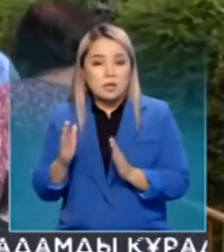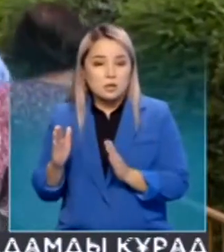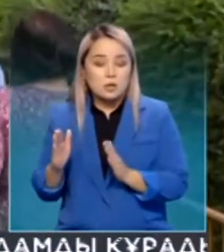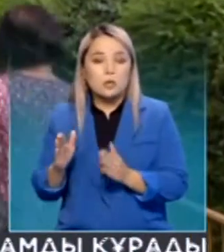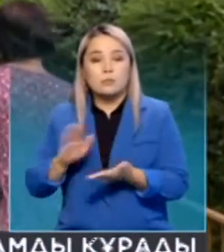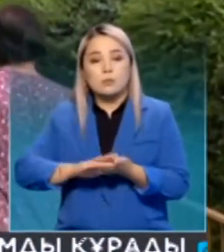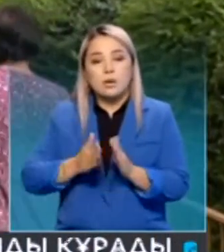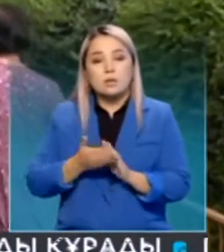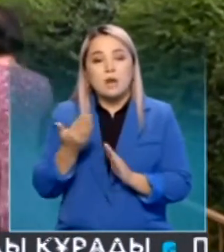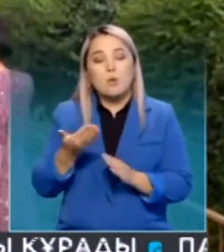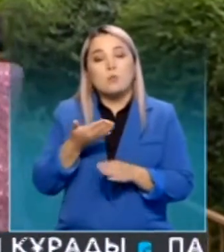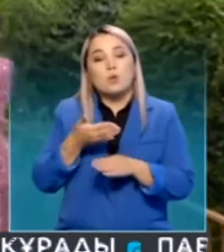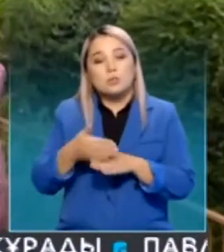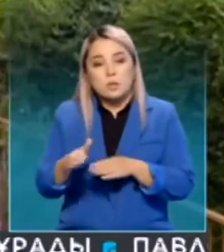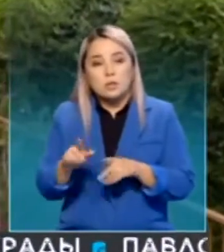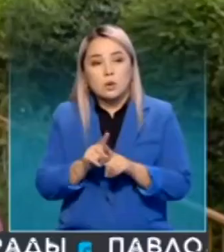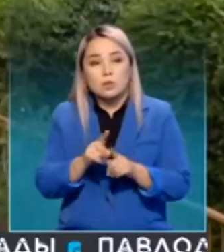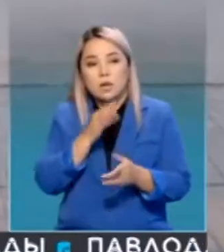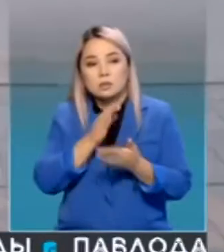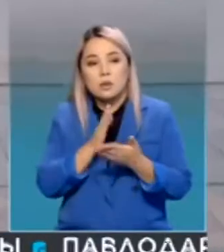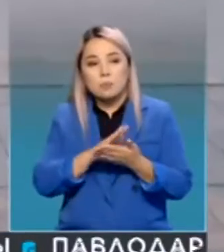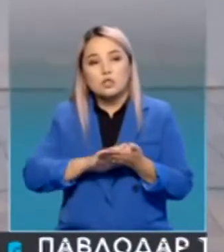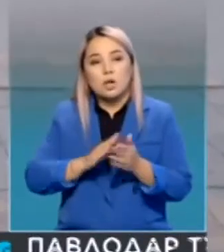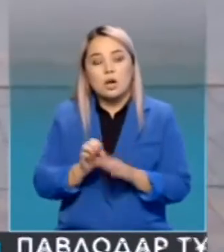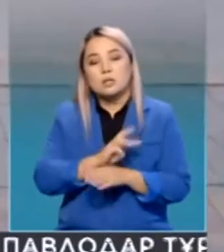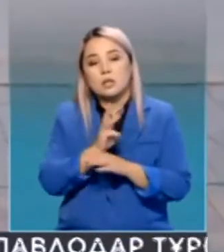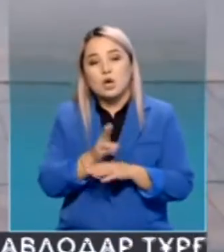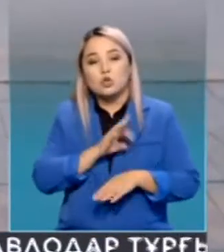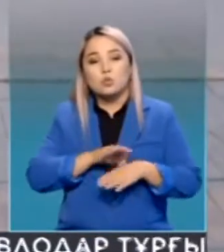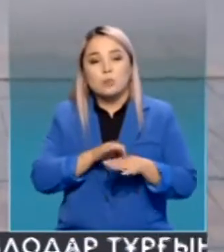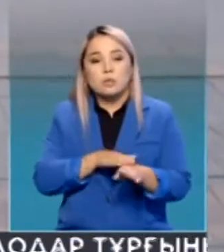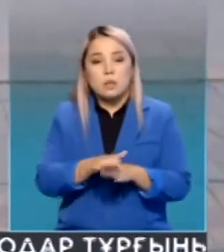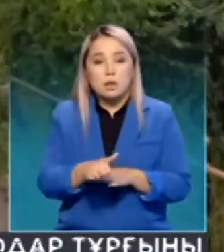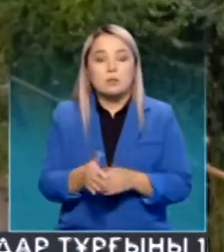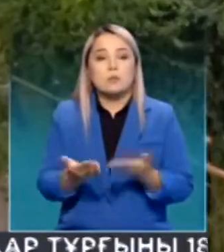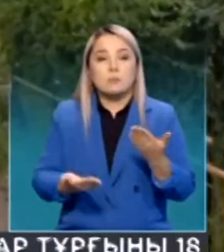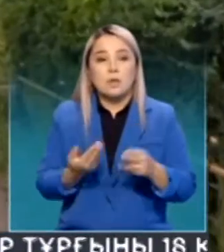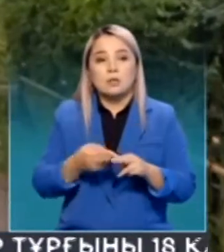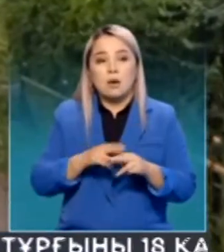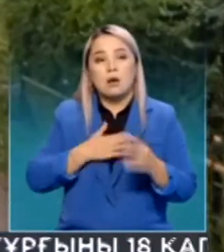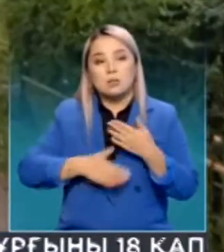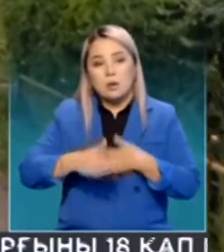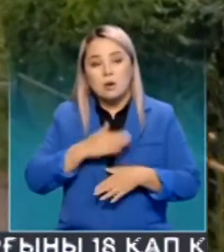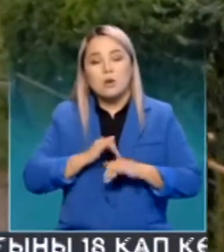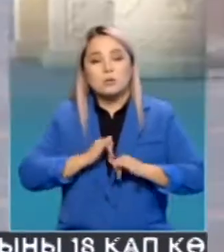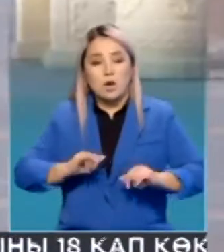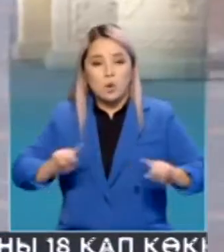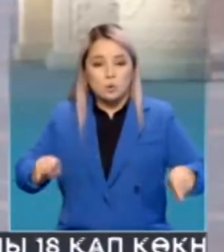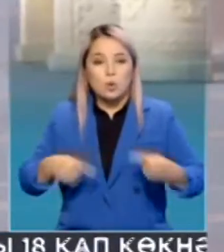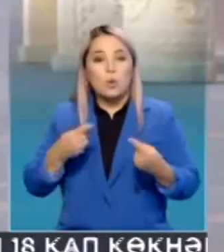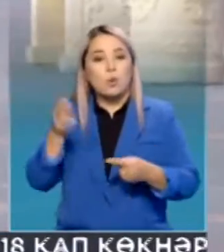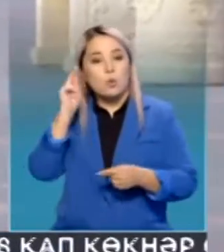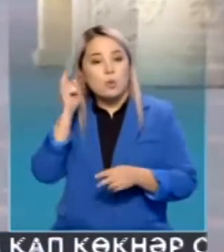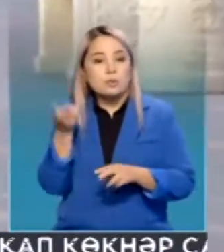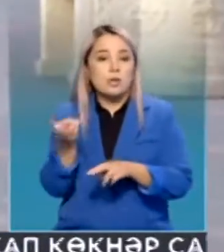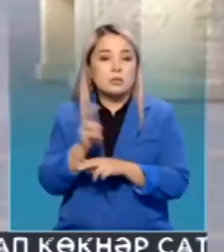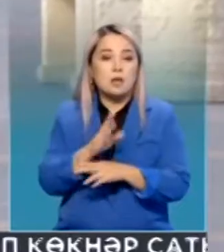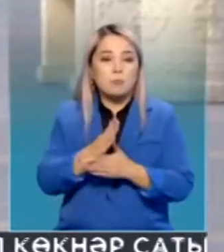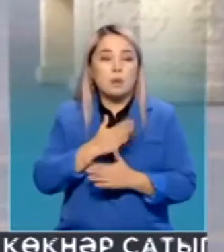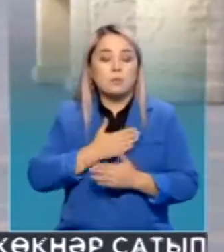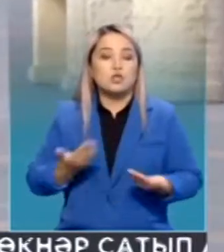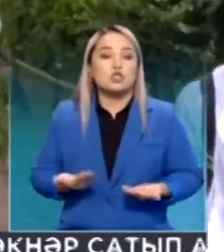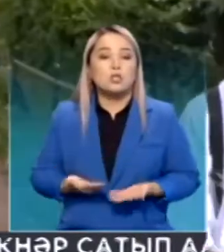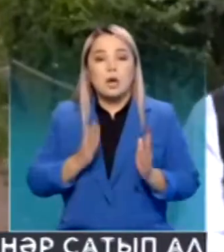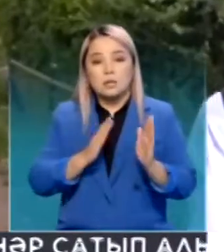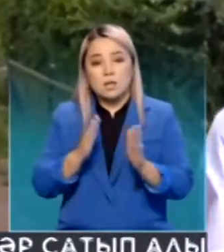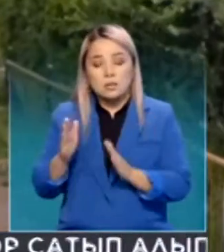мысалы бөлінсе, жағдай жасалса неге келмеске? Өзім құштарлығым артып, осында оқуға келдім. Жатақханадамын, иә,